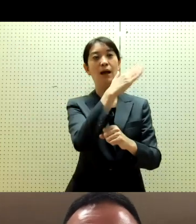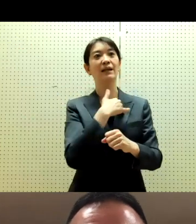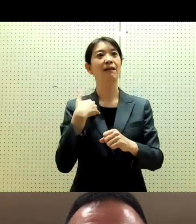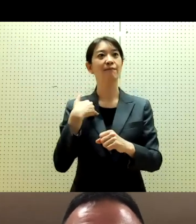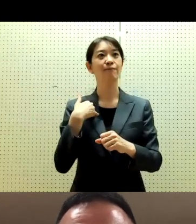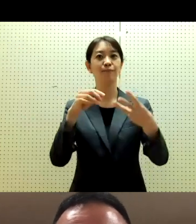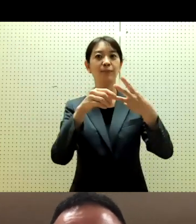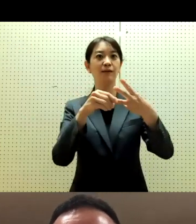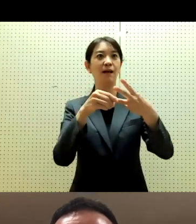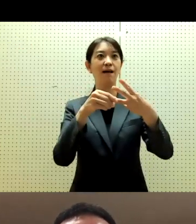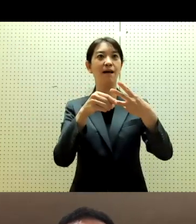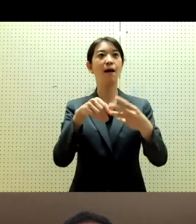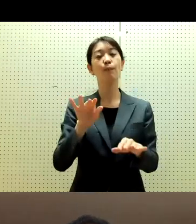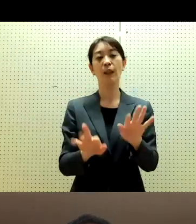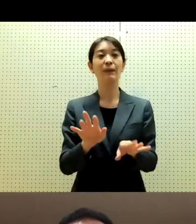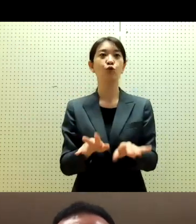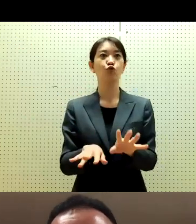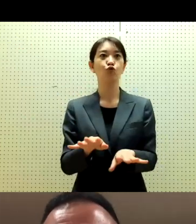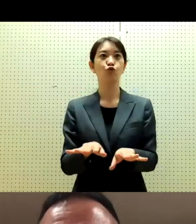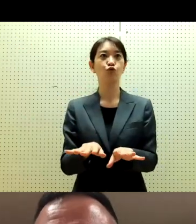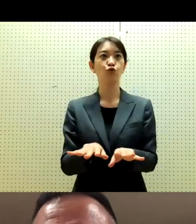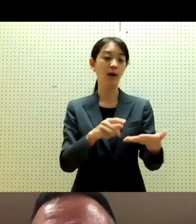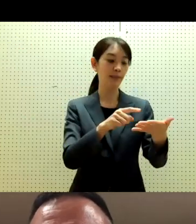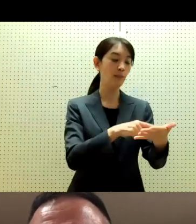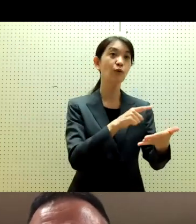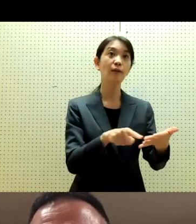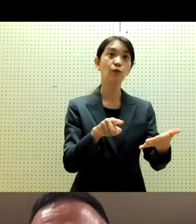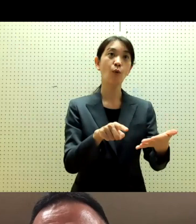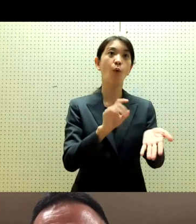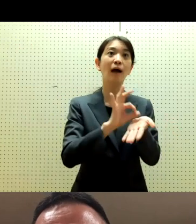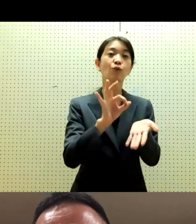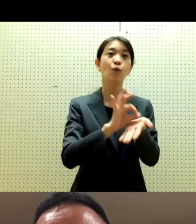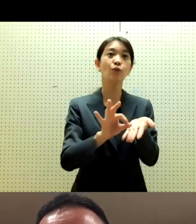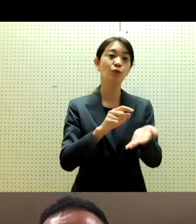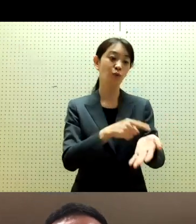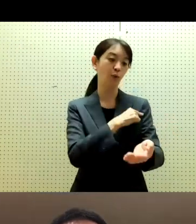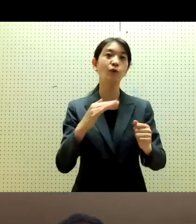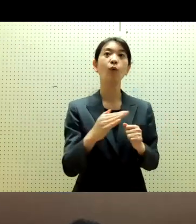3、タイピングスキル、タブレット端末活用力の向上です。